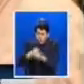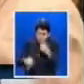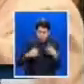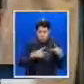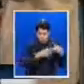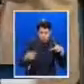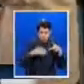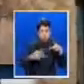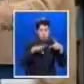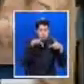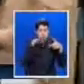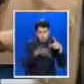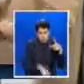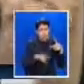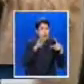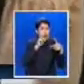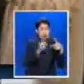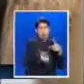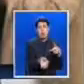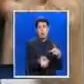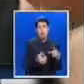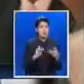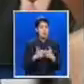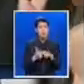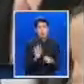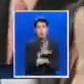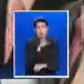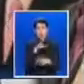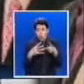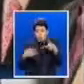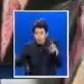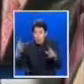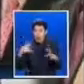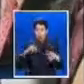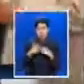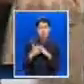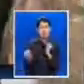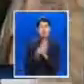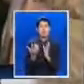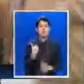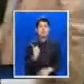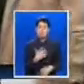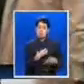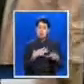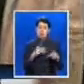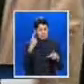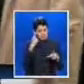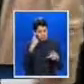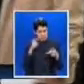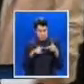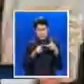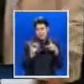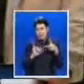วนี้ก็จะพร่องลงไปอีก ตอนนี้อาจจะต้องพร่องลงไปอีก ถ้าพร่องลงไปก็ไม ่ถ้าไม่ส่งให้ก็เดี๋ยวก็มีปัญหาอีกก็เลยไม่อยากให้ใช้ตร